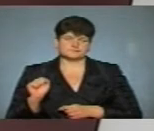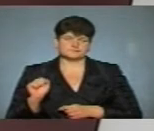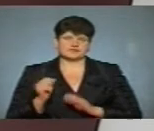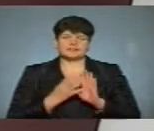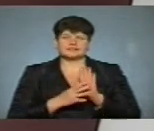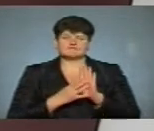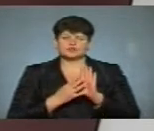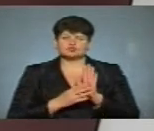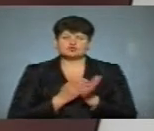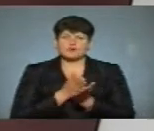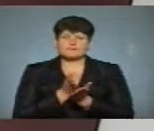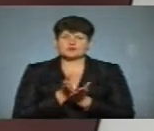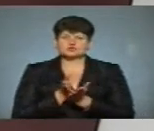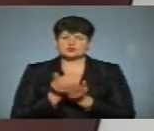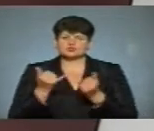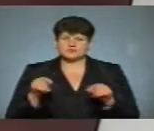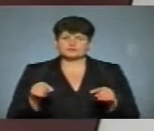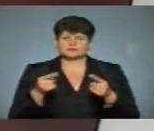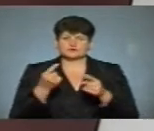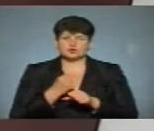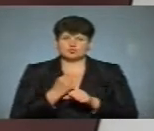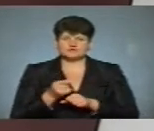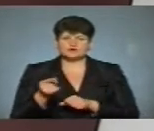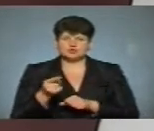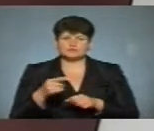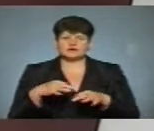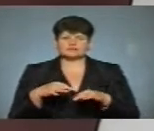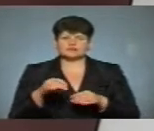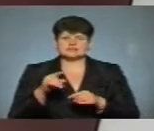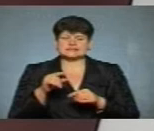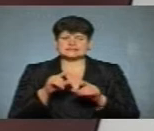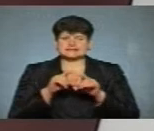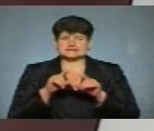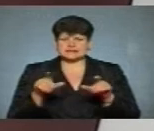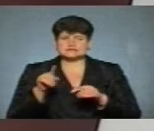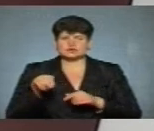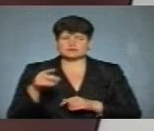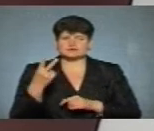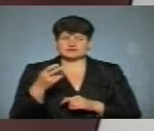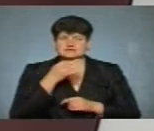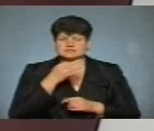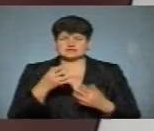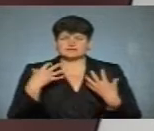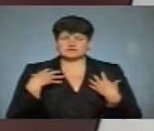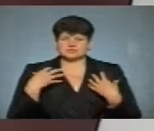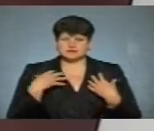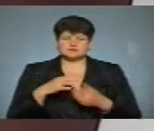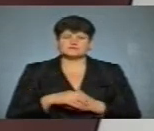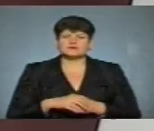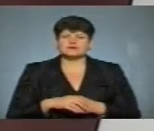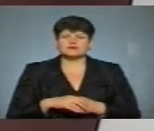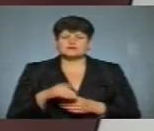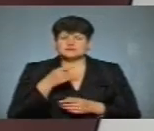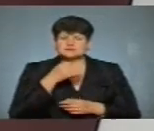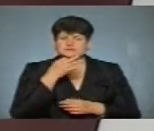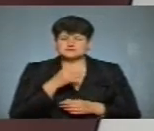90 маршрутів сьогодні поновили роботу на Тернопільській автостанції номер 2. Про це повідомив начальник цієї автостанції Олег Швайкевич. За